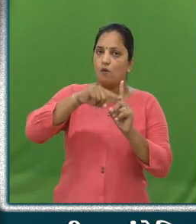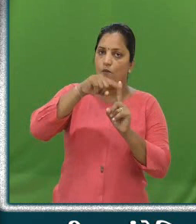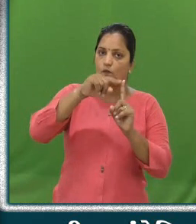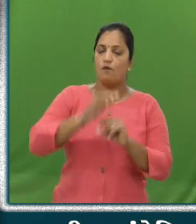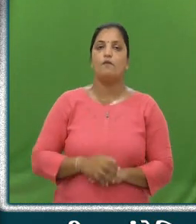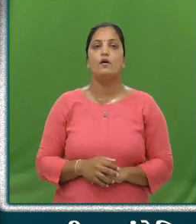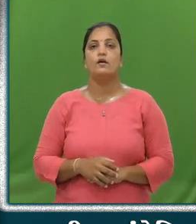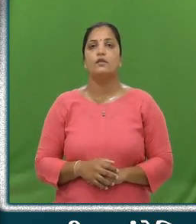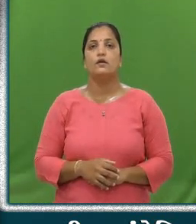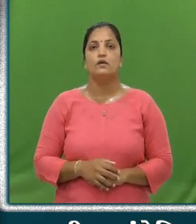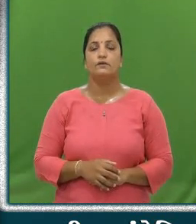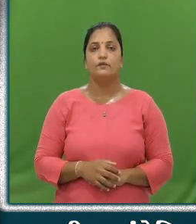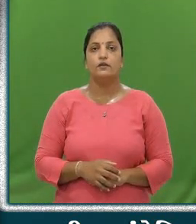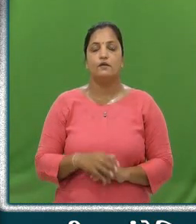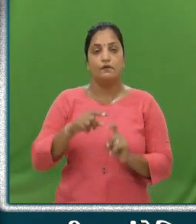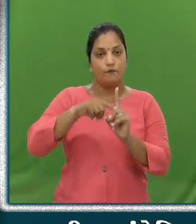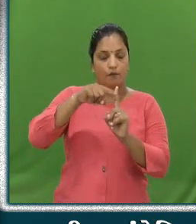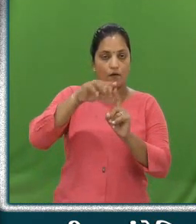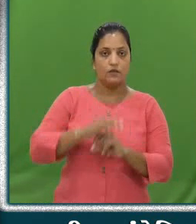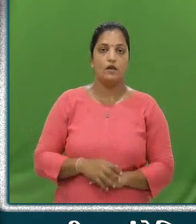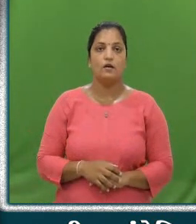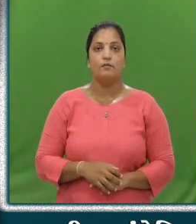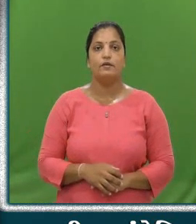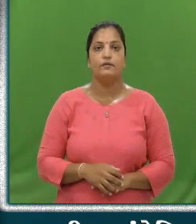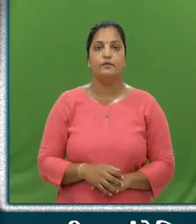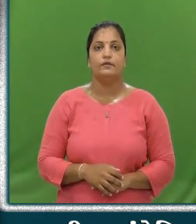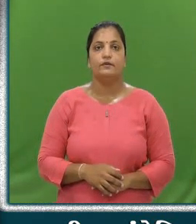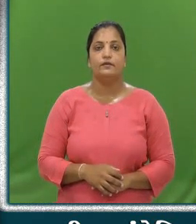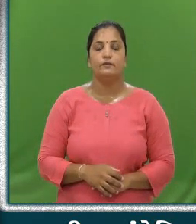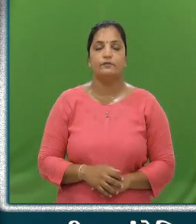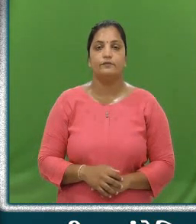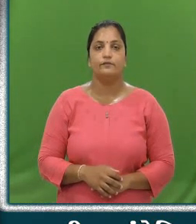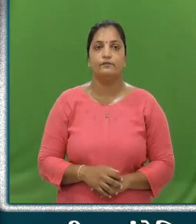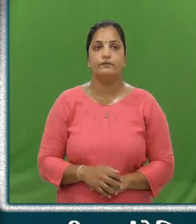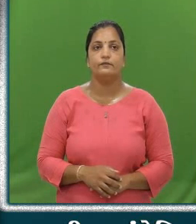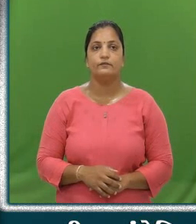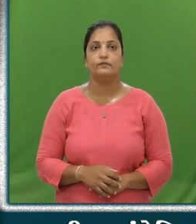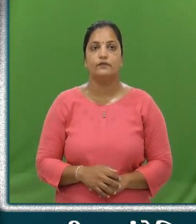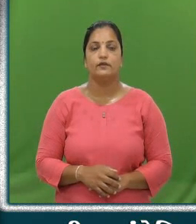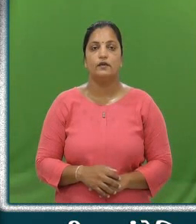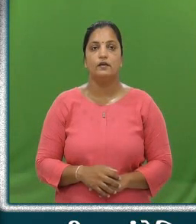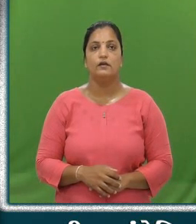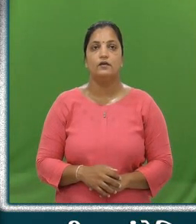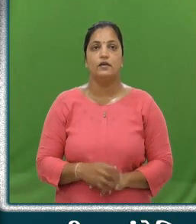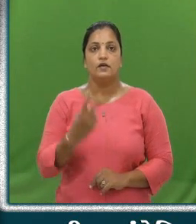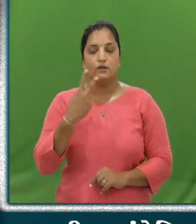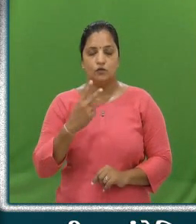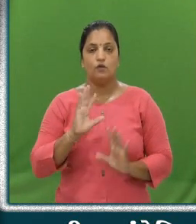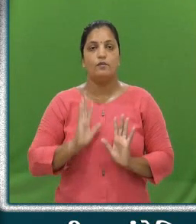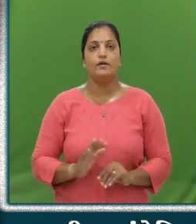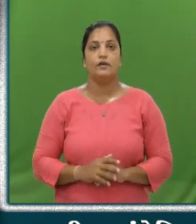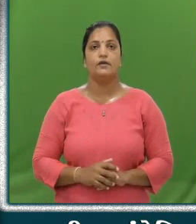છે વાતાવરણનું કેટલું ટેમ્પરેચર છે એ ટેમ્પરેચર એના પર નિર્ણાયક અસર જે કહેવામાં આવે છે